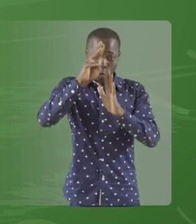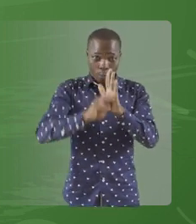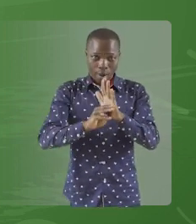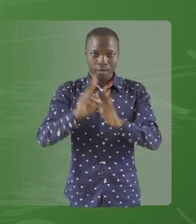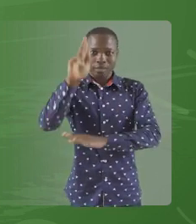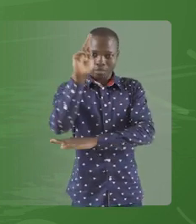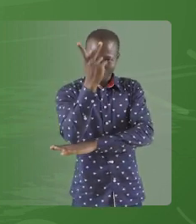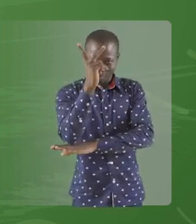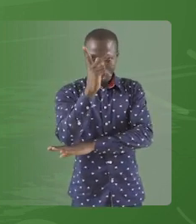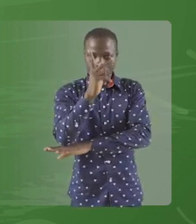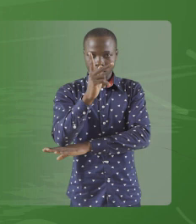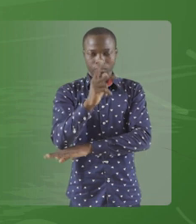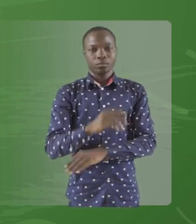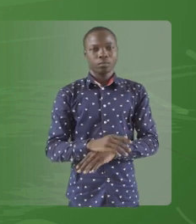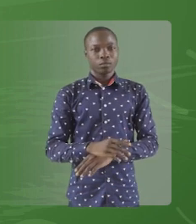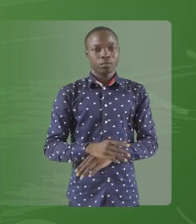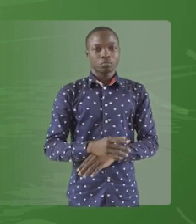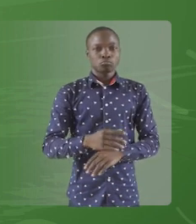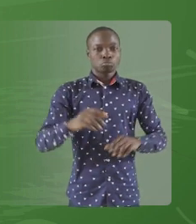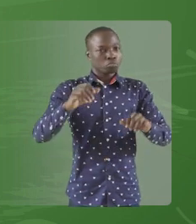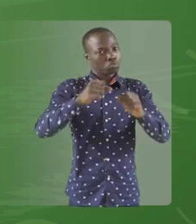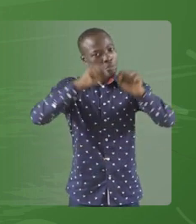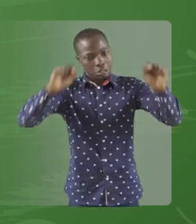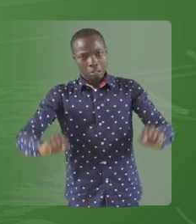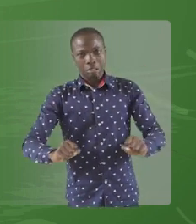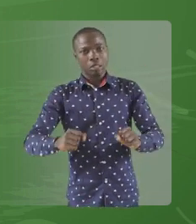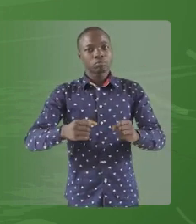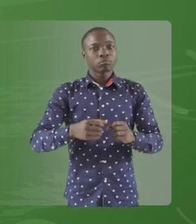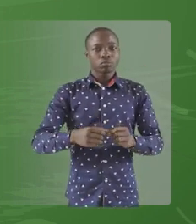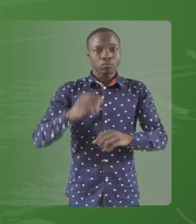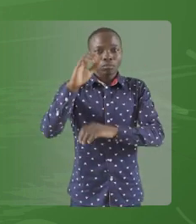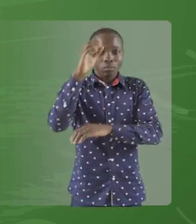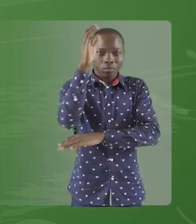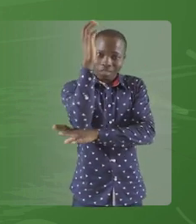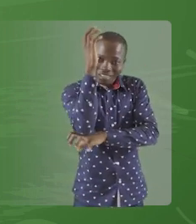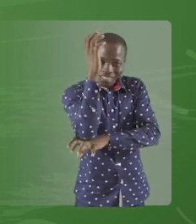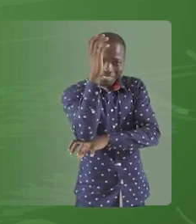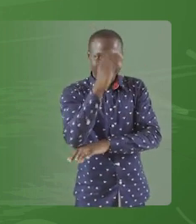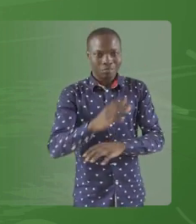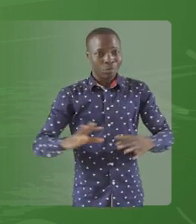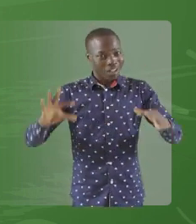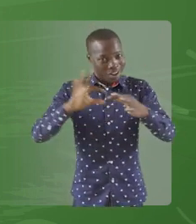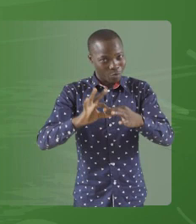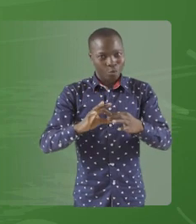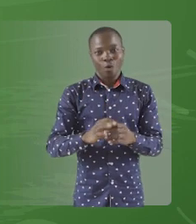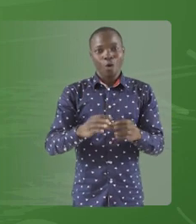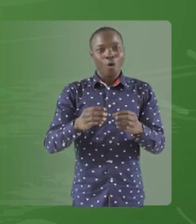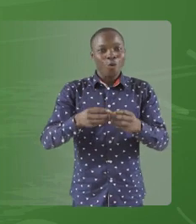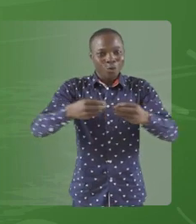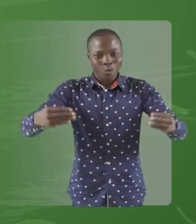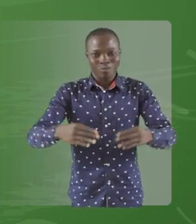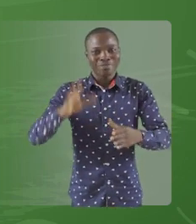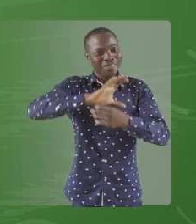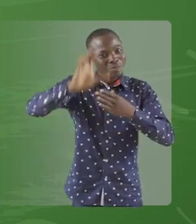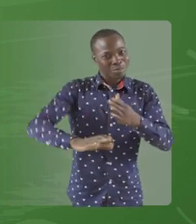des plantes. Leur système racinaire est adapté au sol. En conclusion